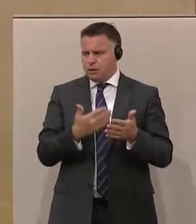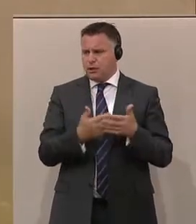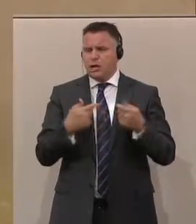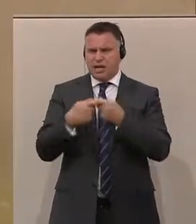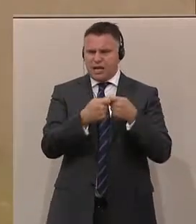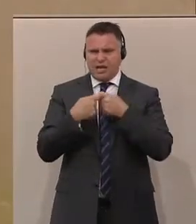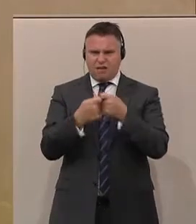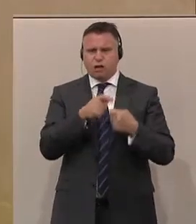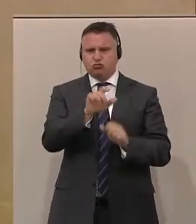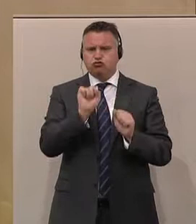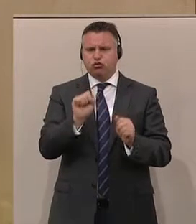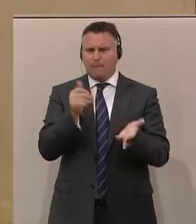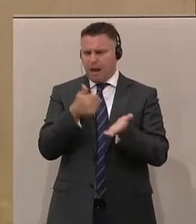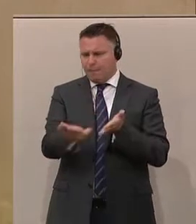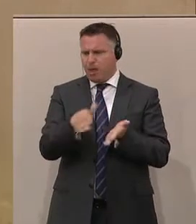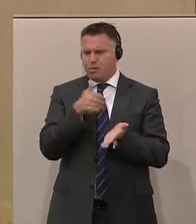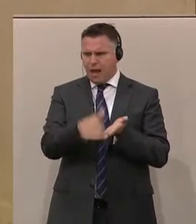Gewerkschaft kommt, einfach ablehnt.